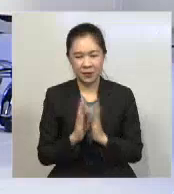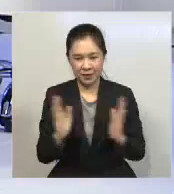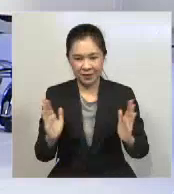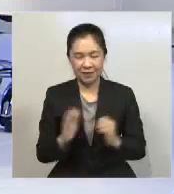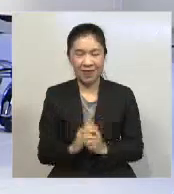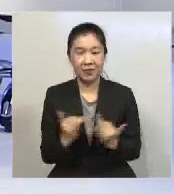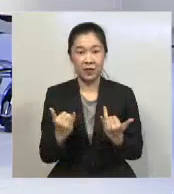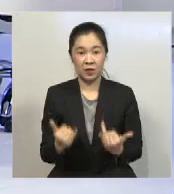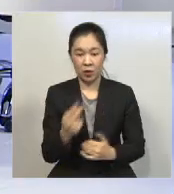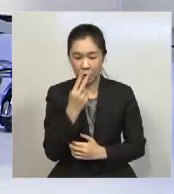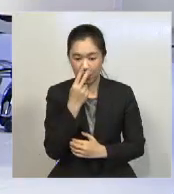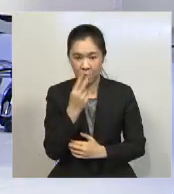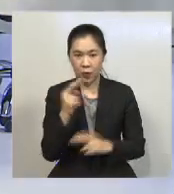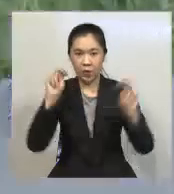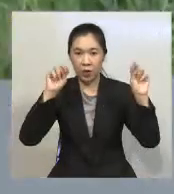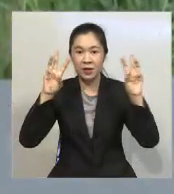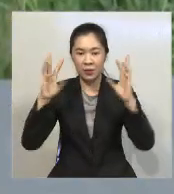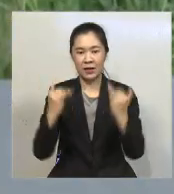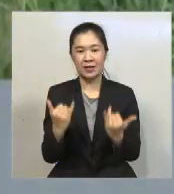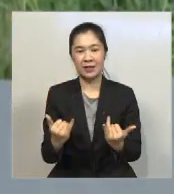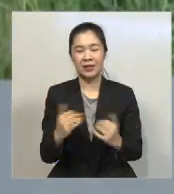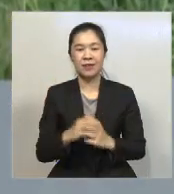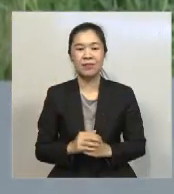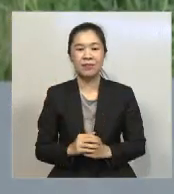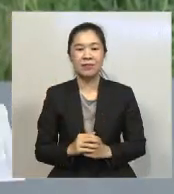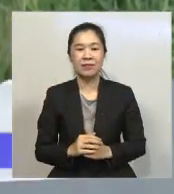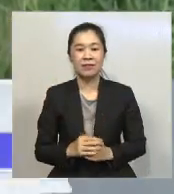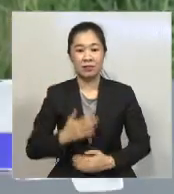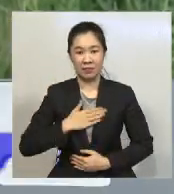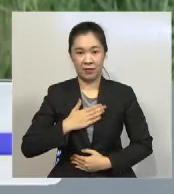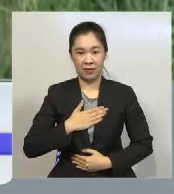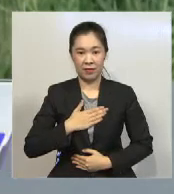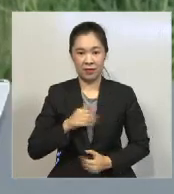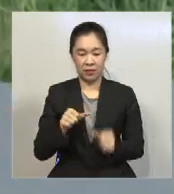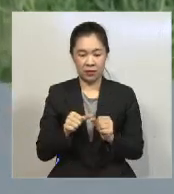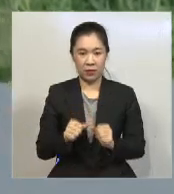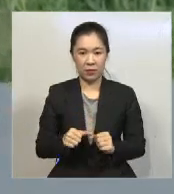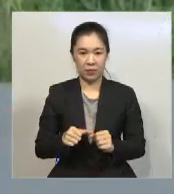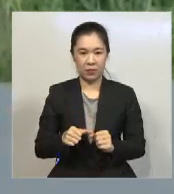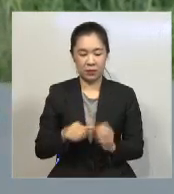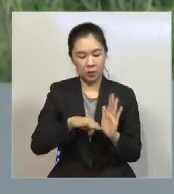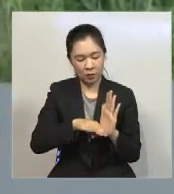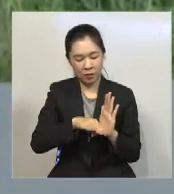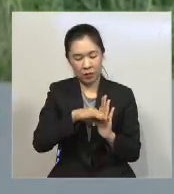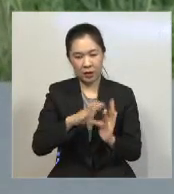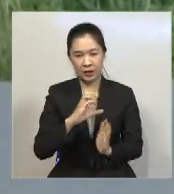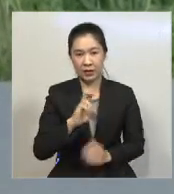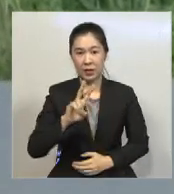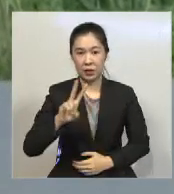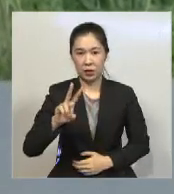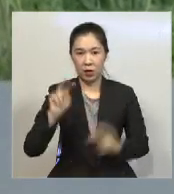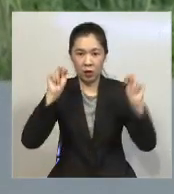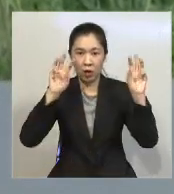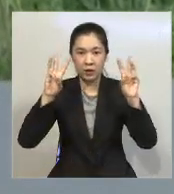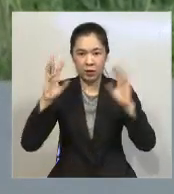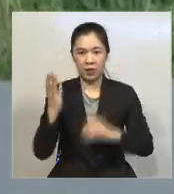มาติดตามสถานการณ์น้ำที่จังหวัดนครสวรรค์กันต่อนะคะที่อย่างตอนนี้ค่ะนุ้ยอยู่ที่สถานีวัดน้ำ C2 นครสวรรค์ค่ะ